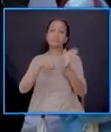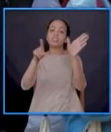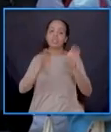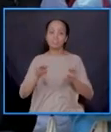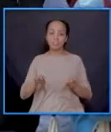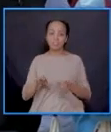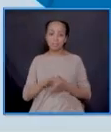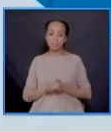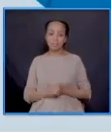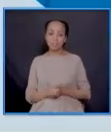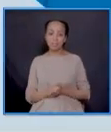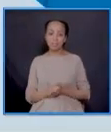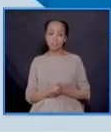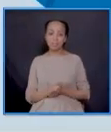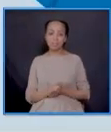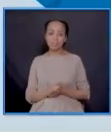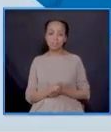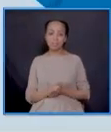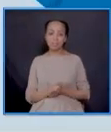ያጋልጣል።